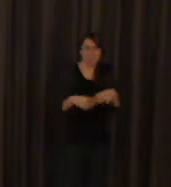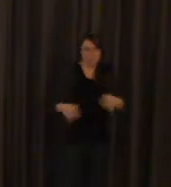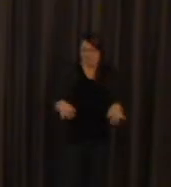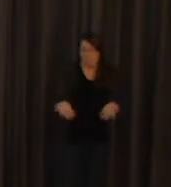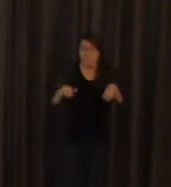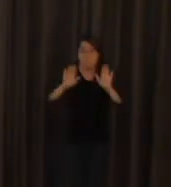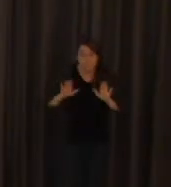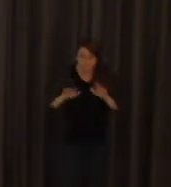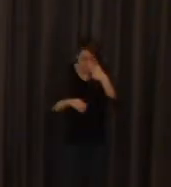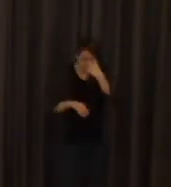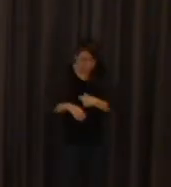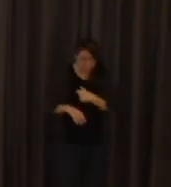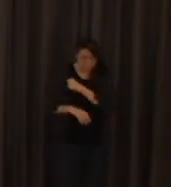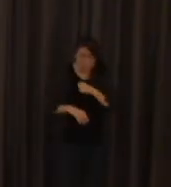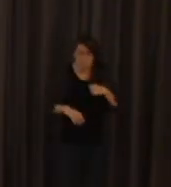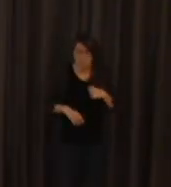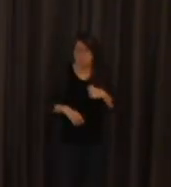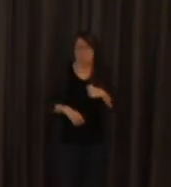Però personalment